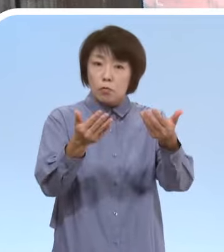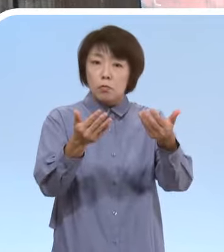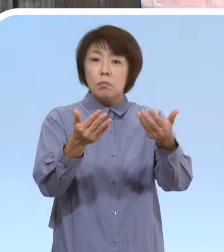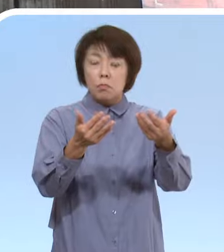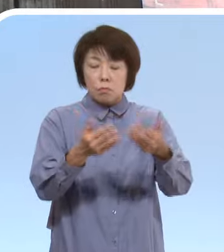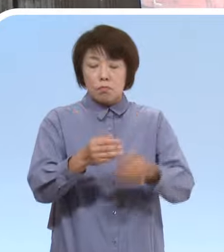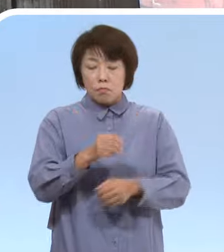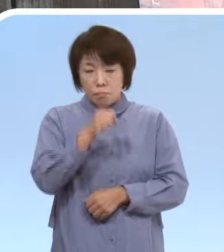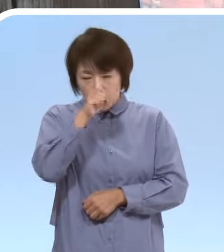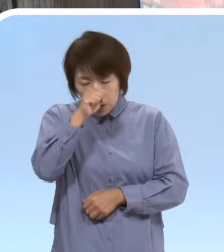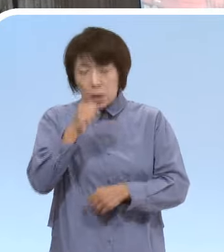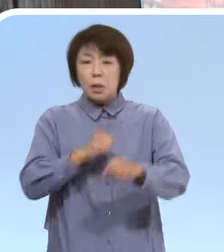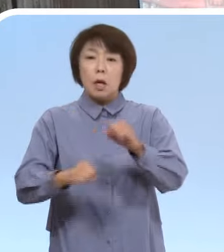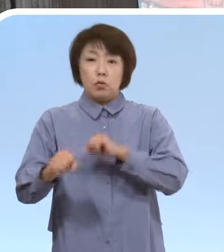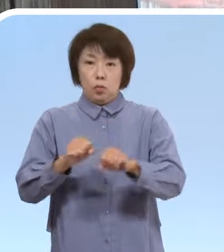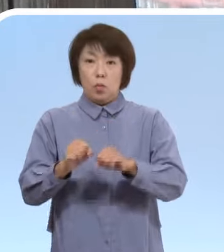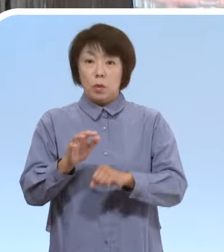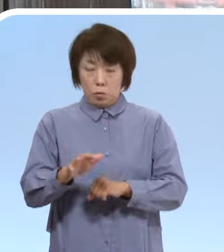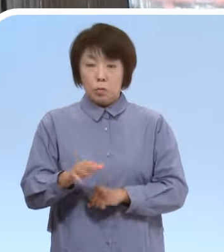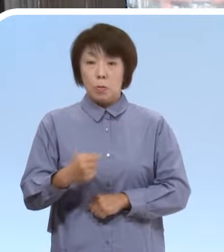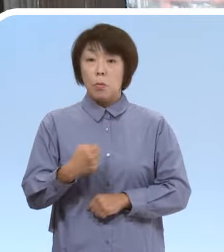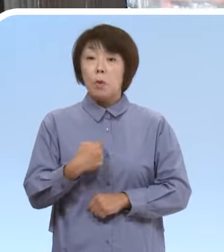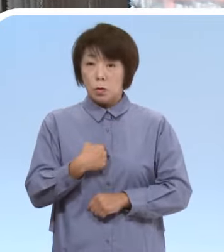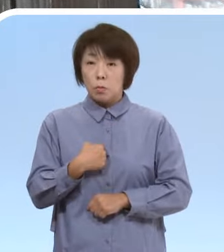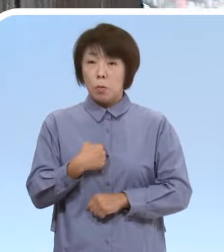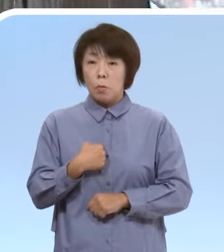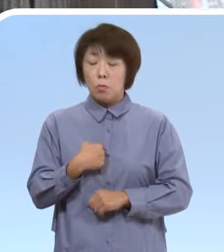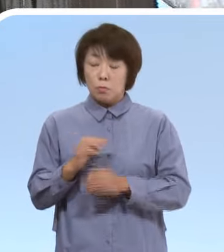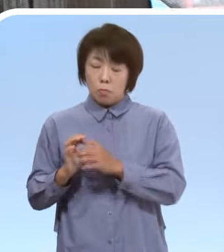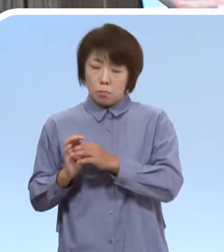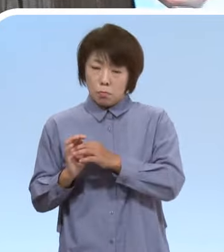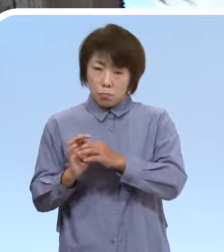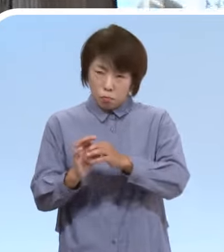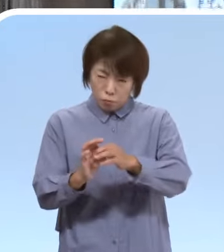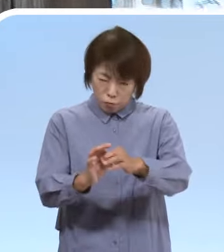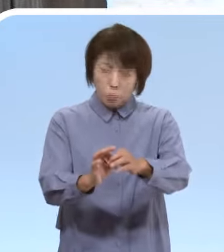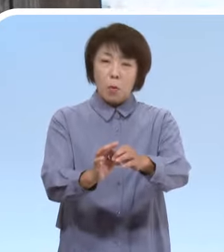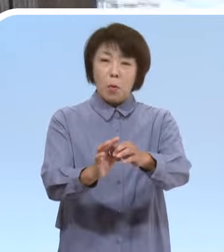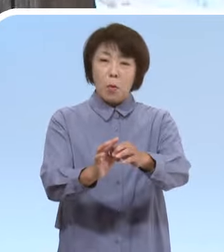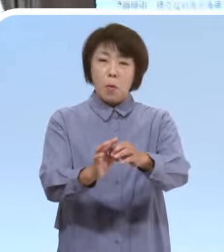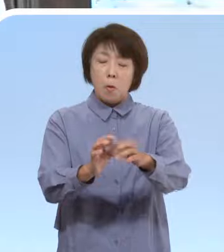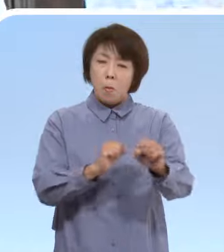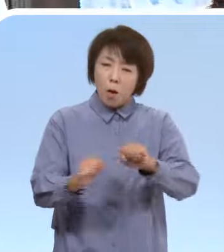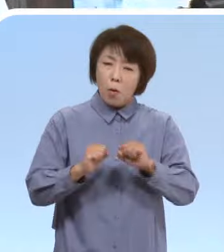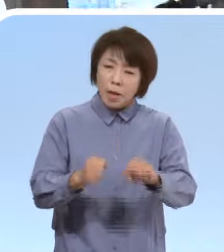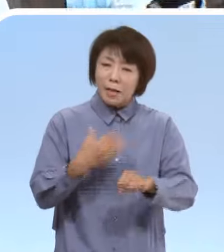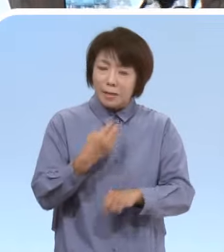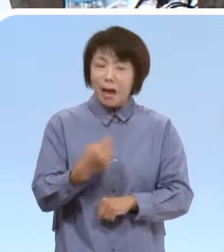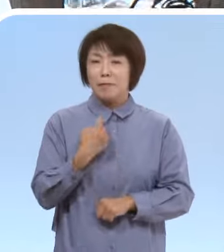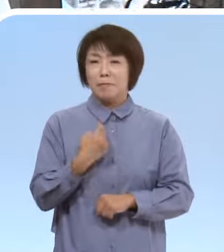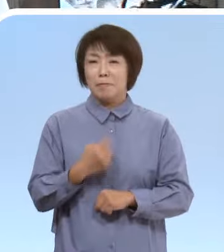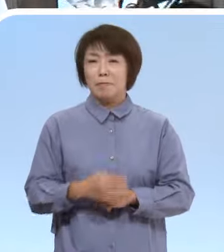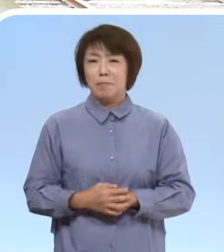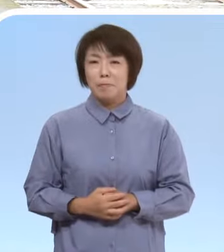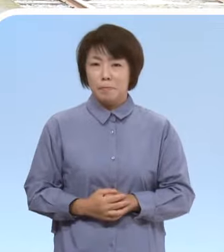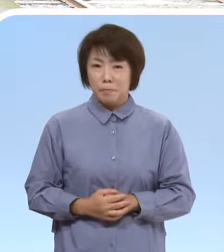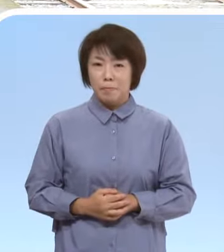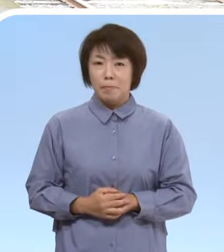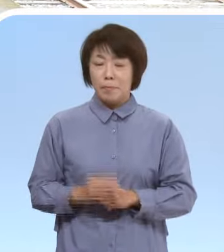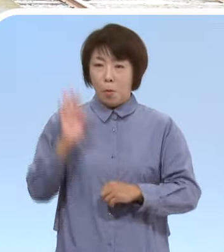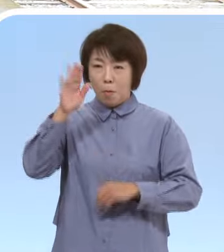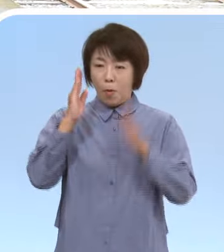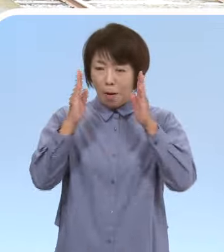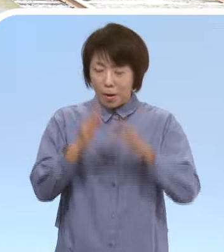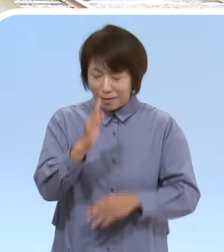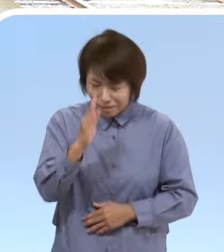常にあの有意義な活動だと思っております。私自身ももうかあの体力が続く限りやっていきたいなと考えております。 これからも頑張